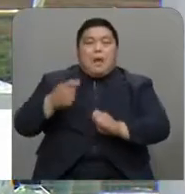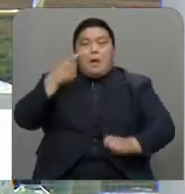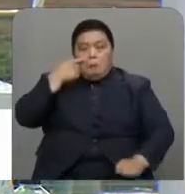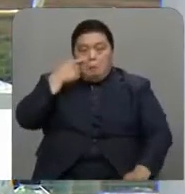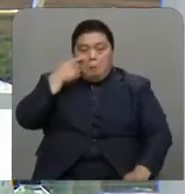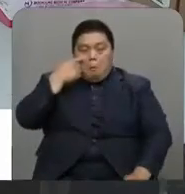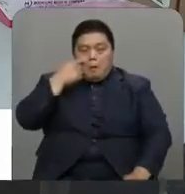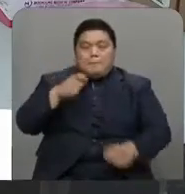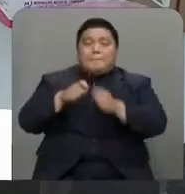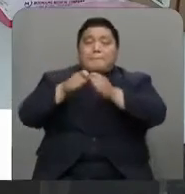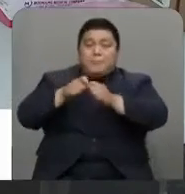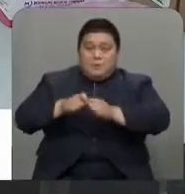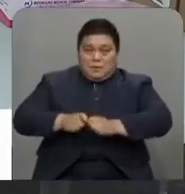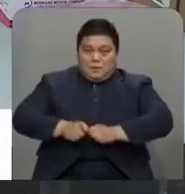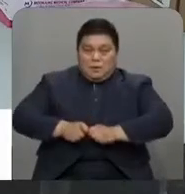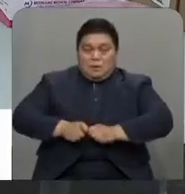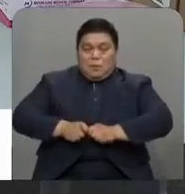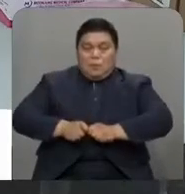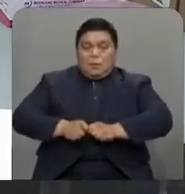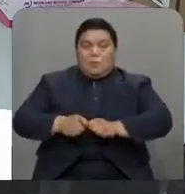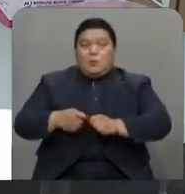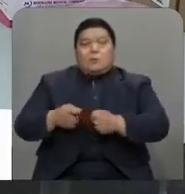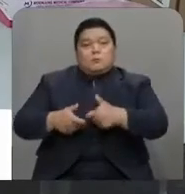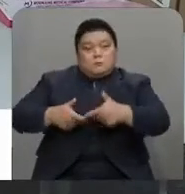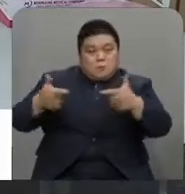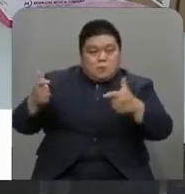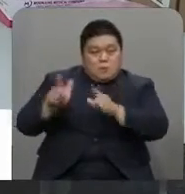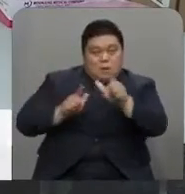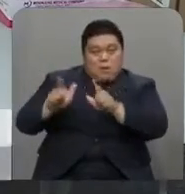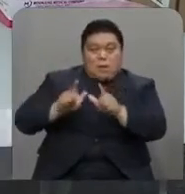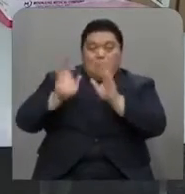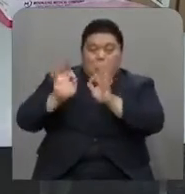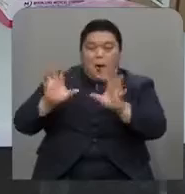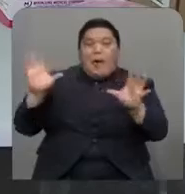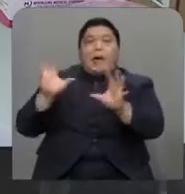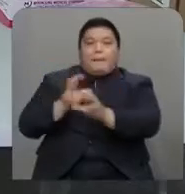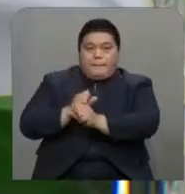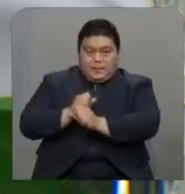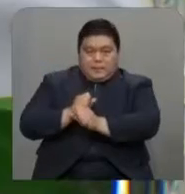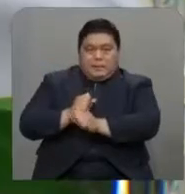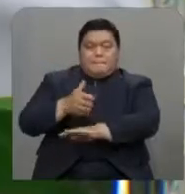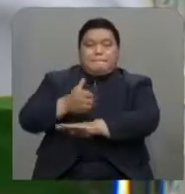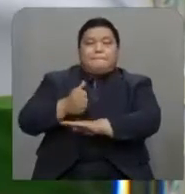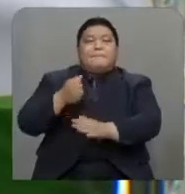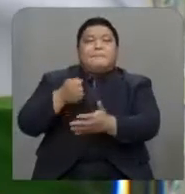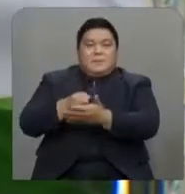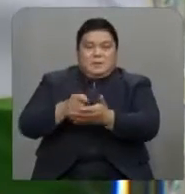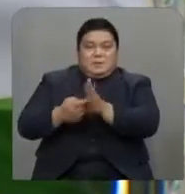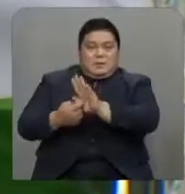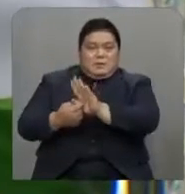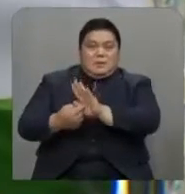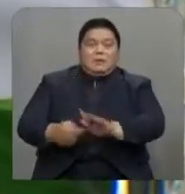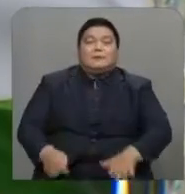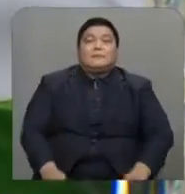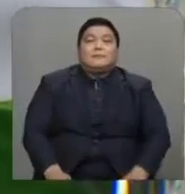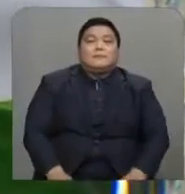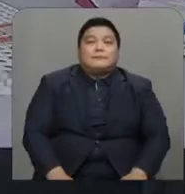것으로 보인다며 세부 역학조사와 확진자 추이 등을 종합적으로 검토할 계획이라고 밝혔습니다.